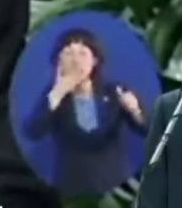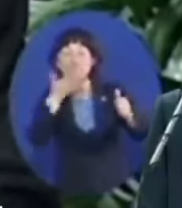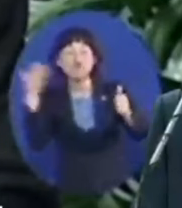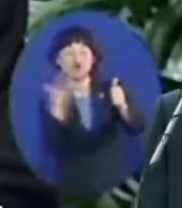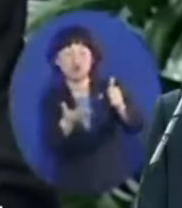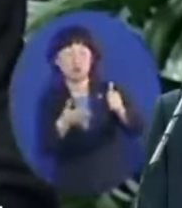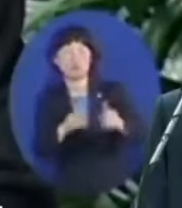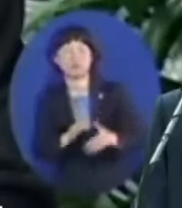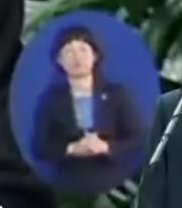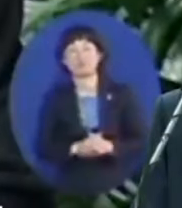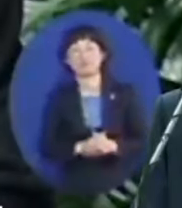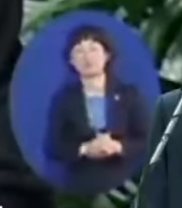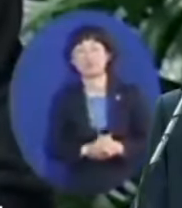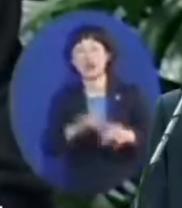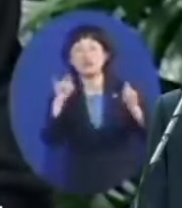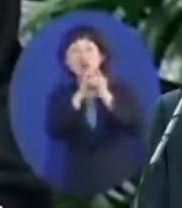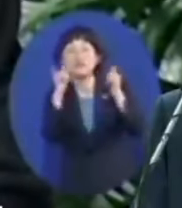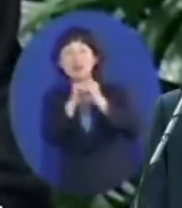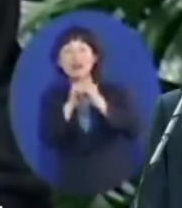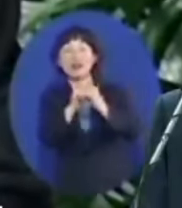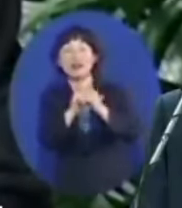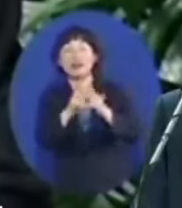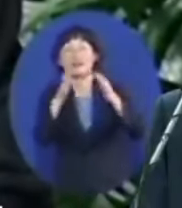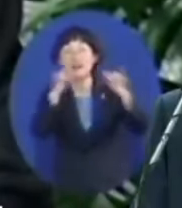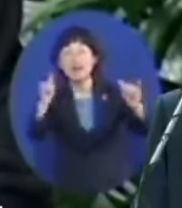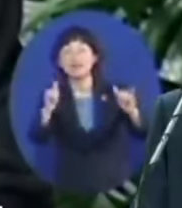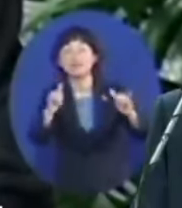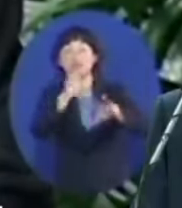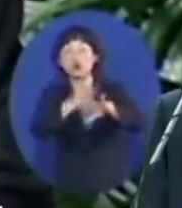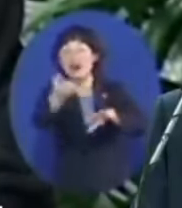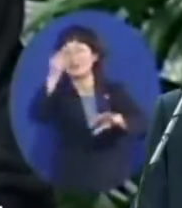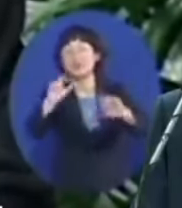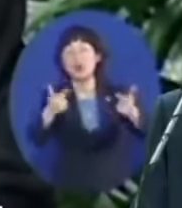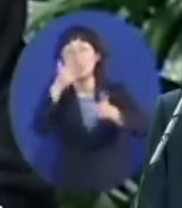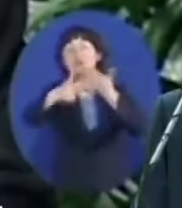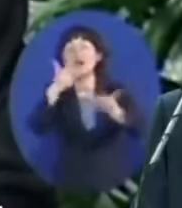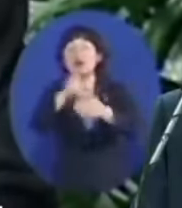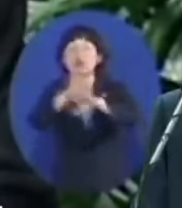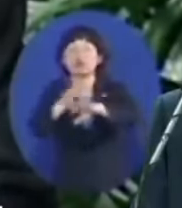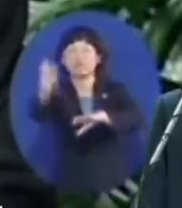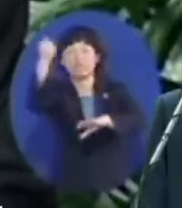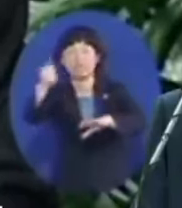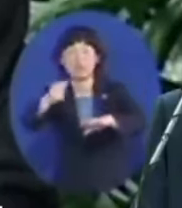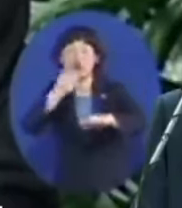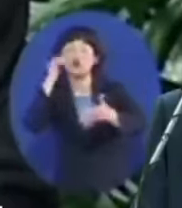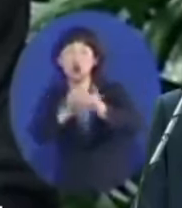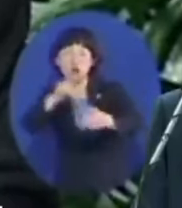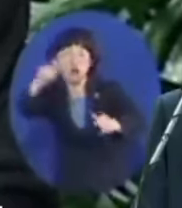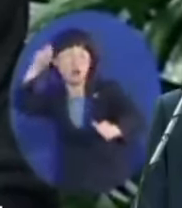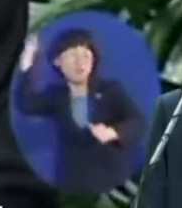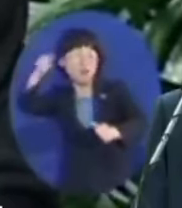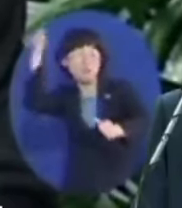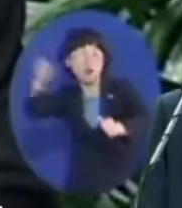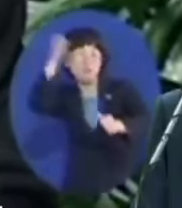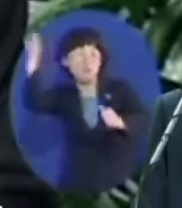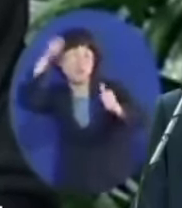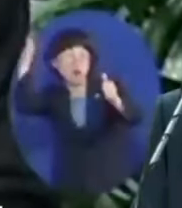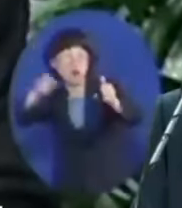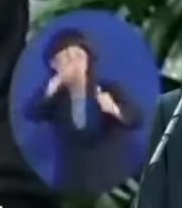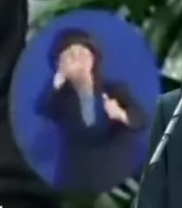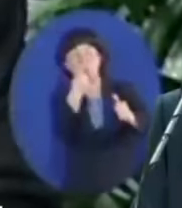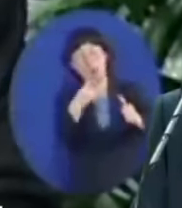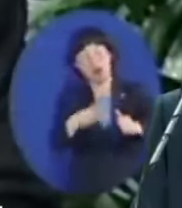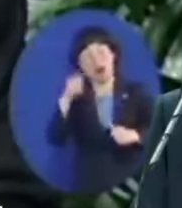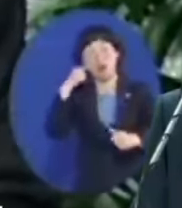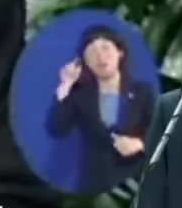만들겠다. 전쟁은 사람에게 있지 않고 야훼에게 있다. 그러면서 물맷돌을 가지고 나왔는데 골리앗이 얕잡았기 때문에